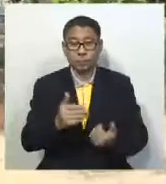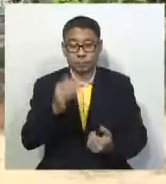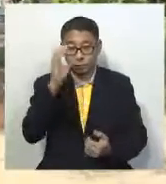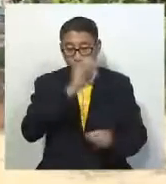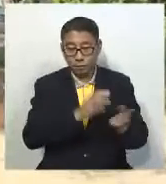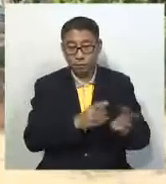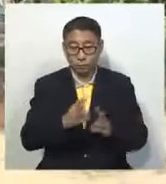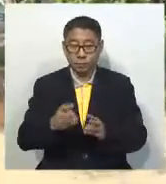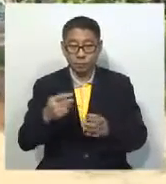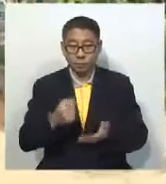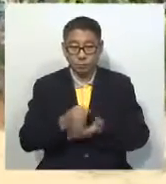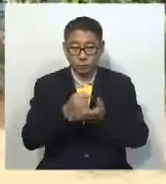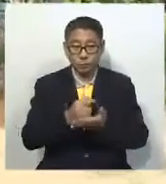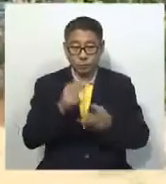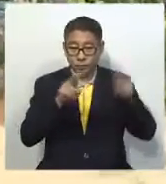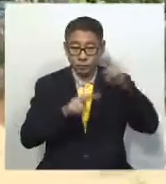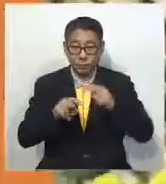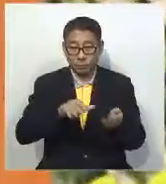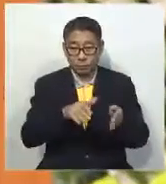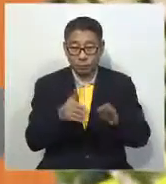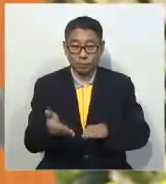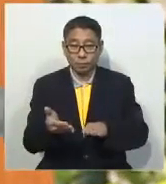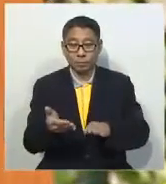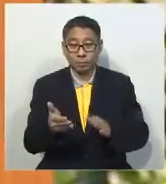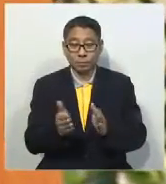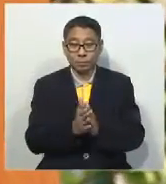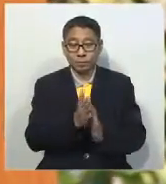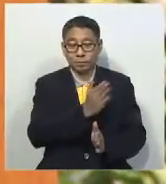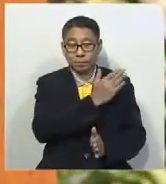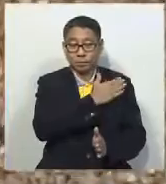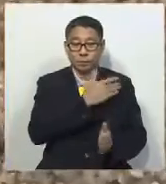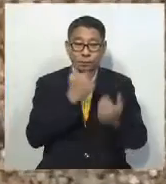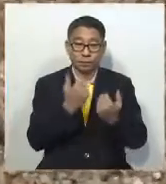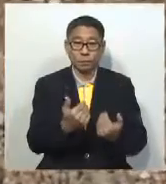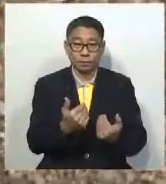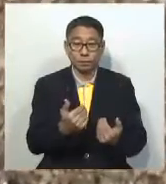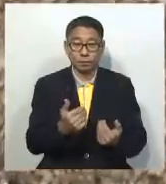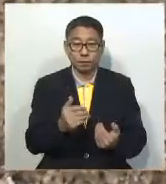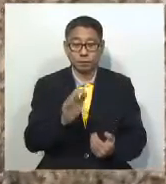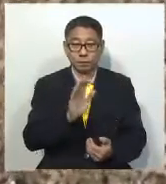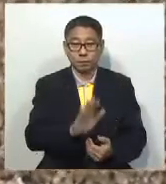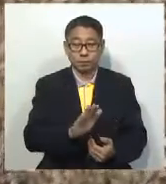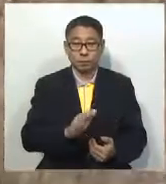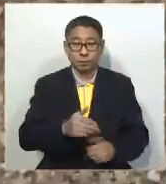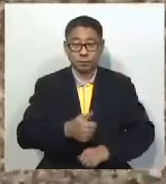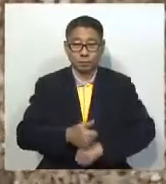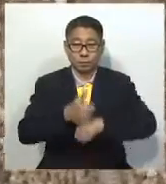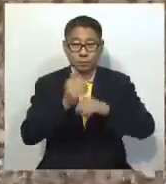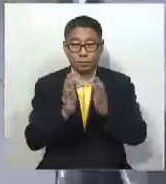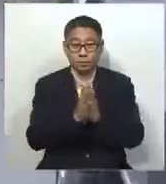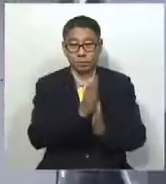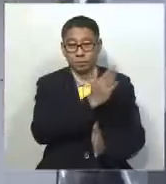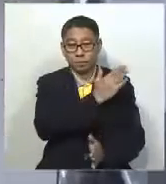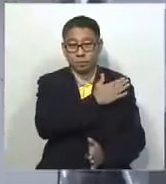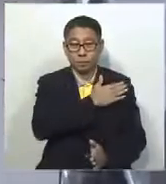นานุภาพรวมทั้งการดูแลจัดพิธีศพซึ่งอยู่ในพระสังฆราชานุเคราะห์ของสมเด็จพระอริยวงศาคตญ